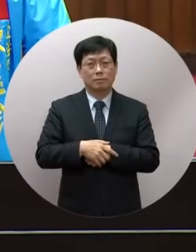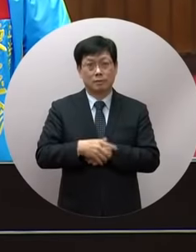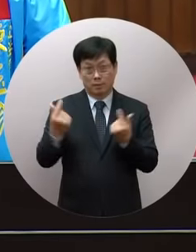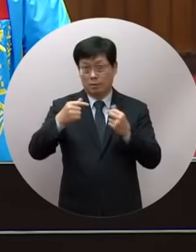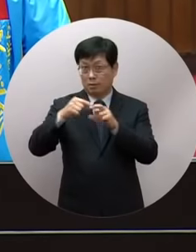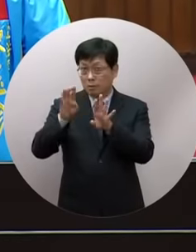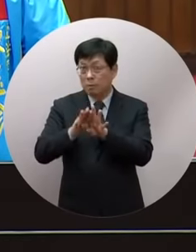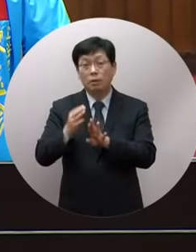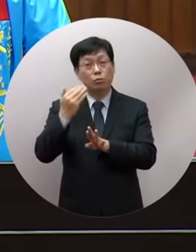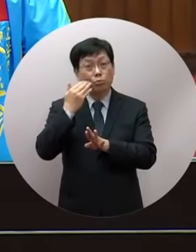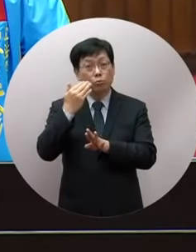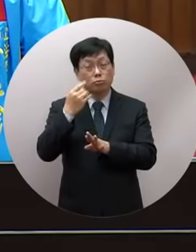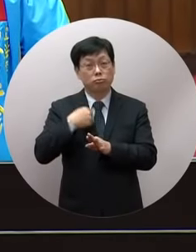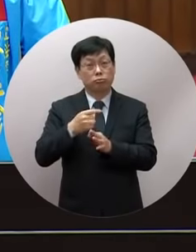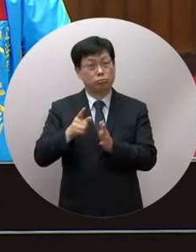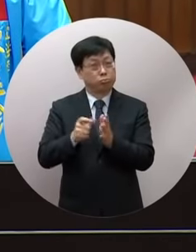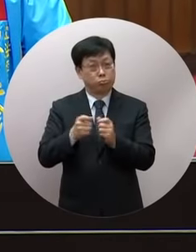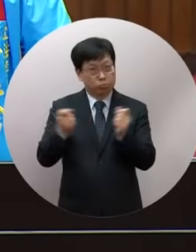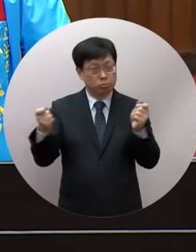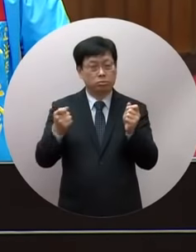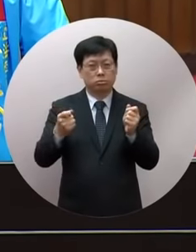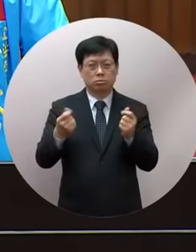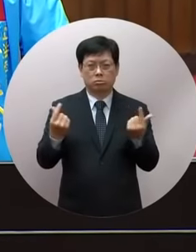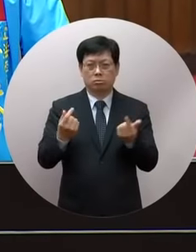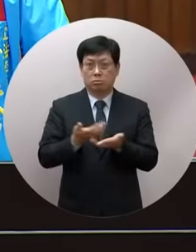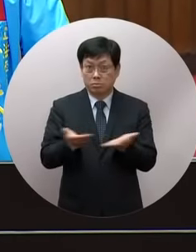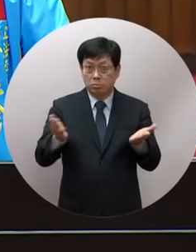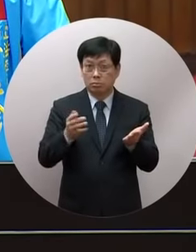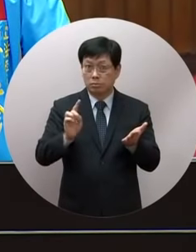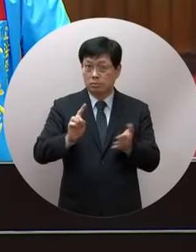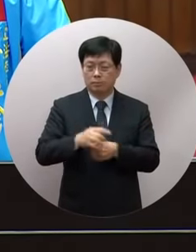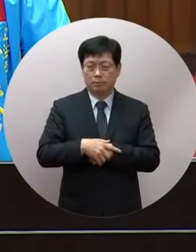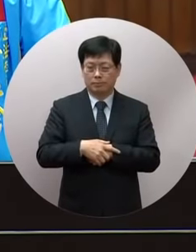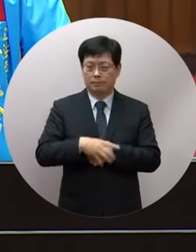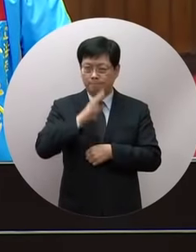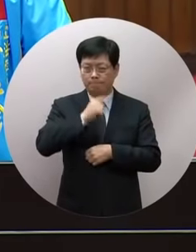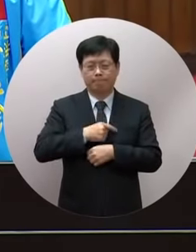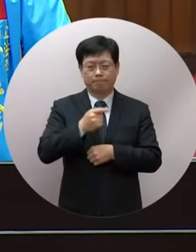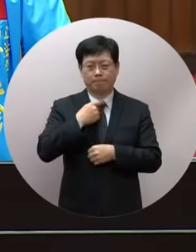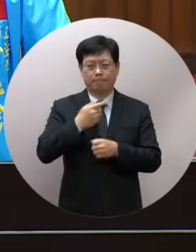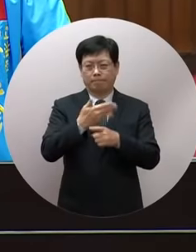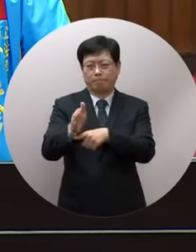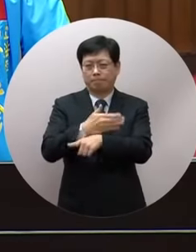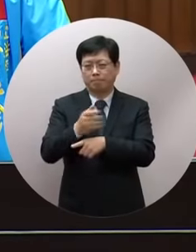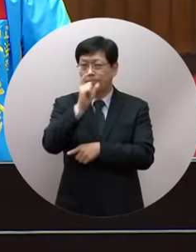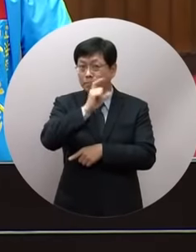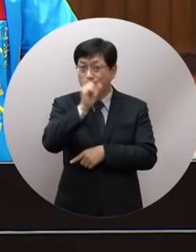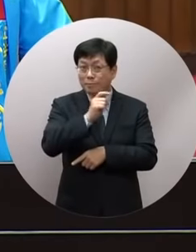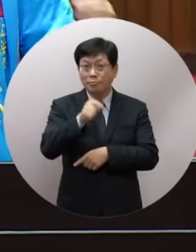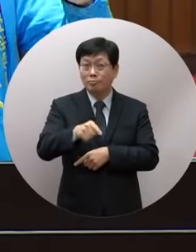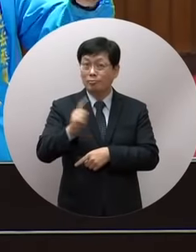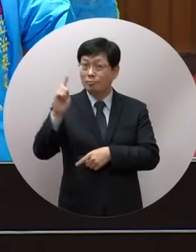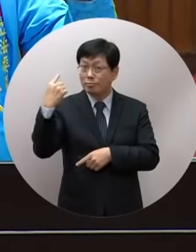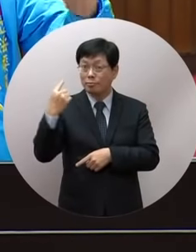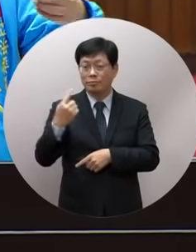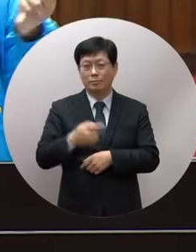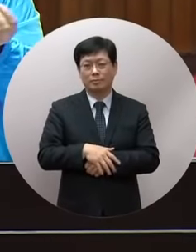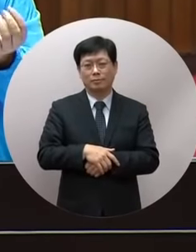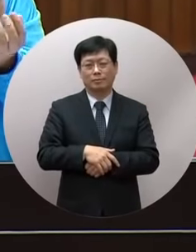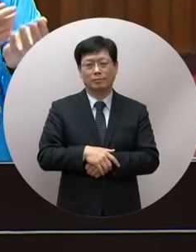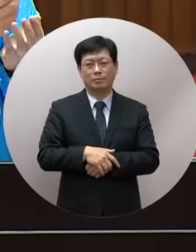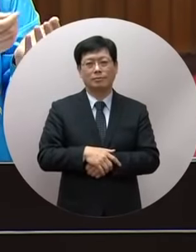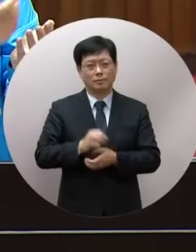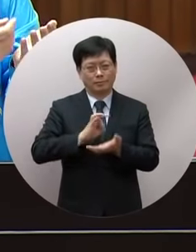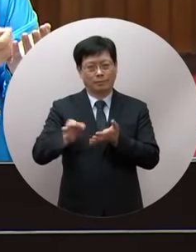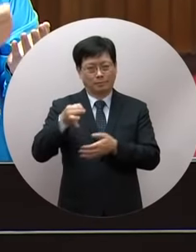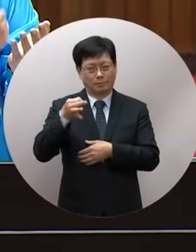金门来讲，因为我们金门常年以来有在发这个就是家户配酒。我们家户配酒的管道，那个发放的管道